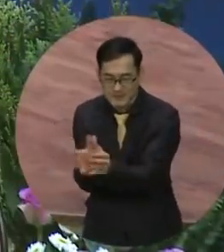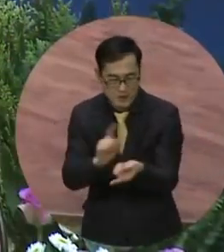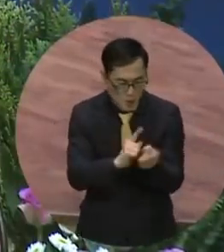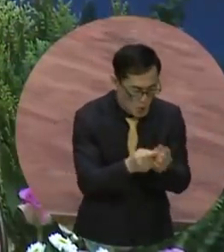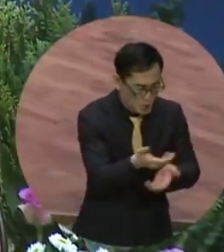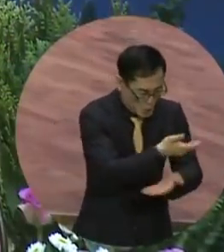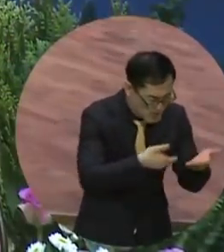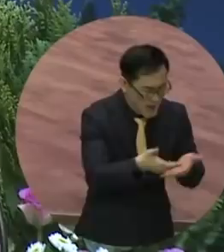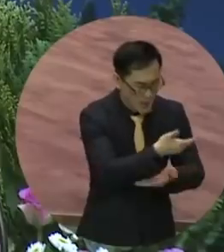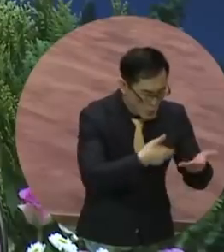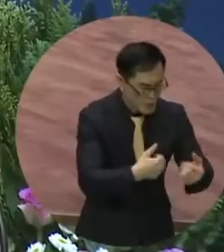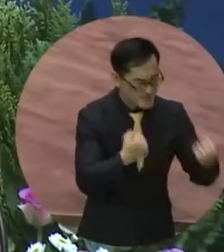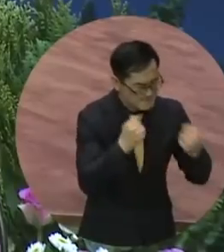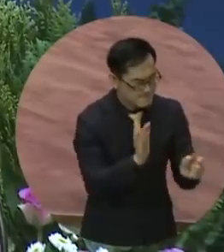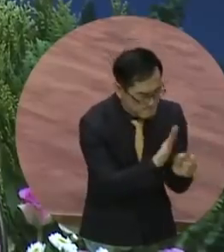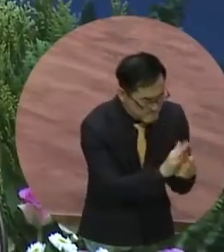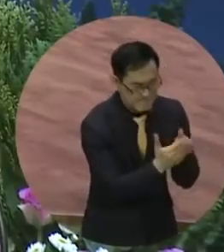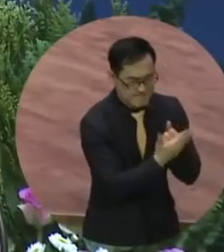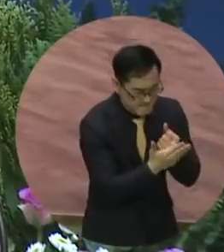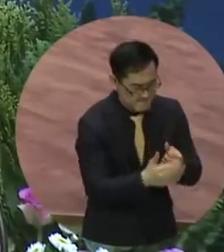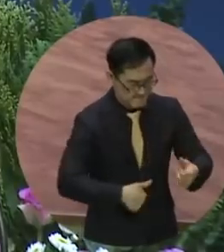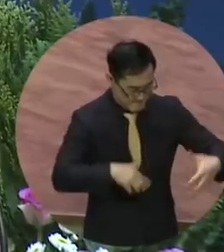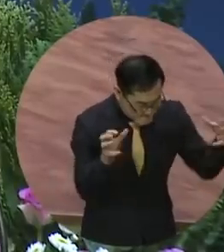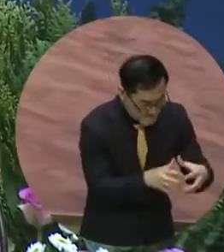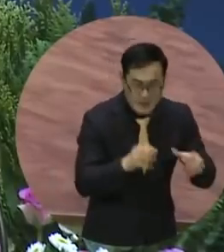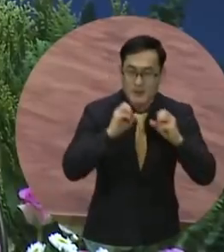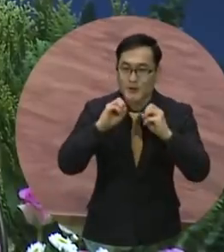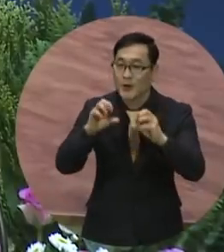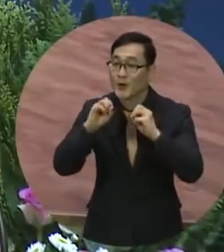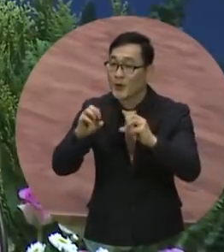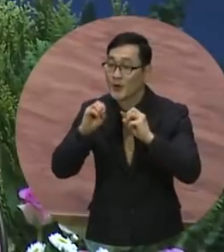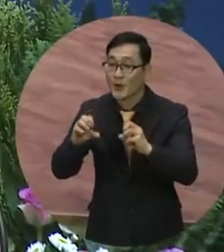교제하고 포럼하고. 그렇게 해서 이 모든 이